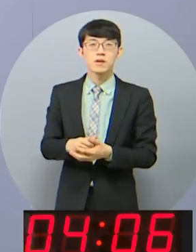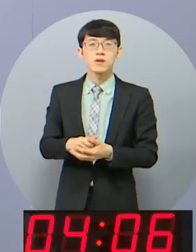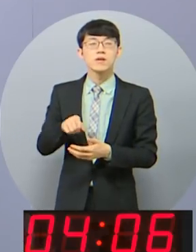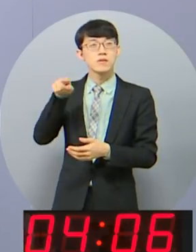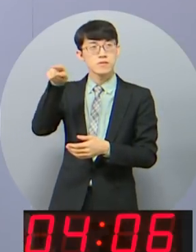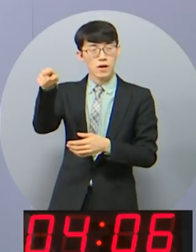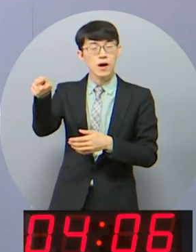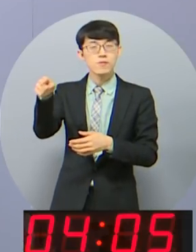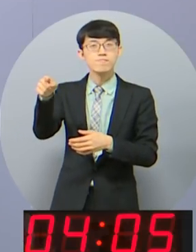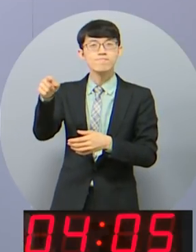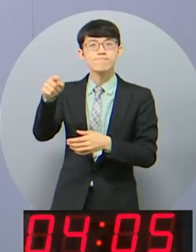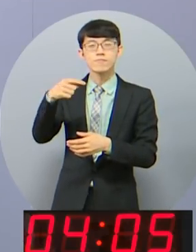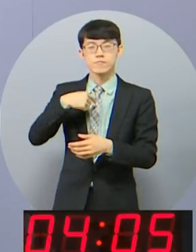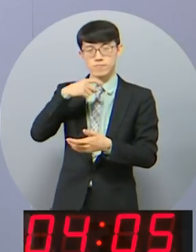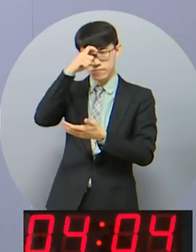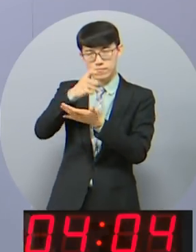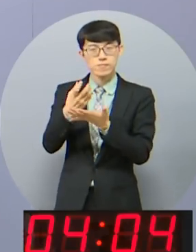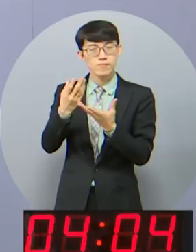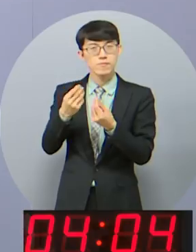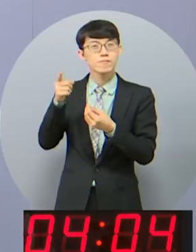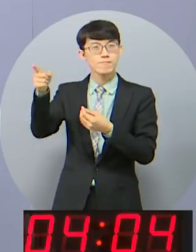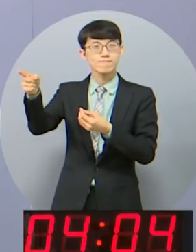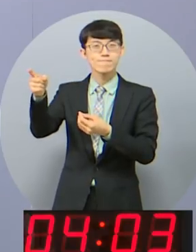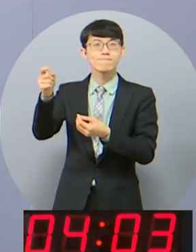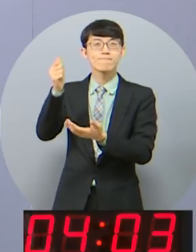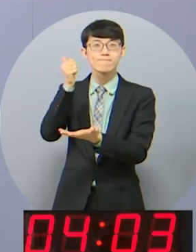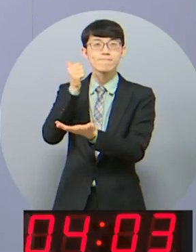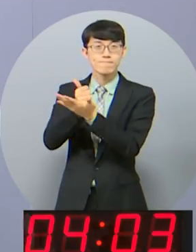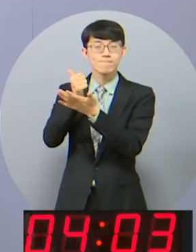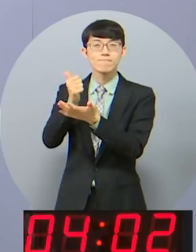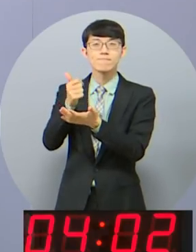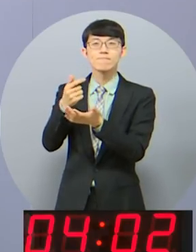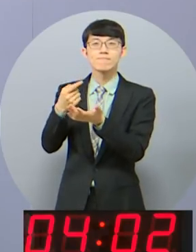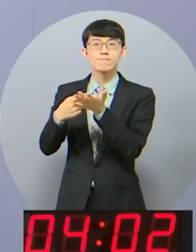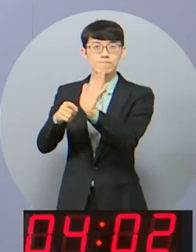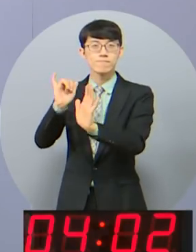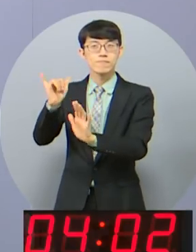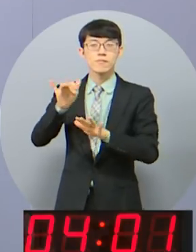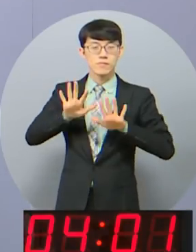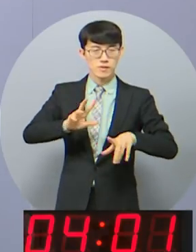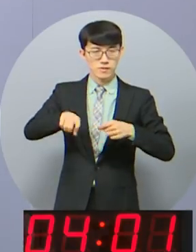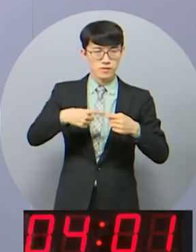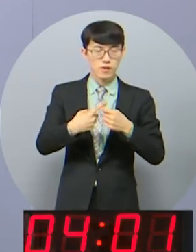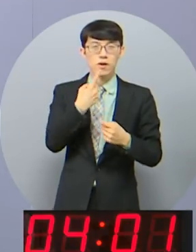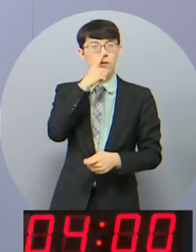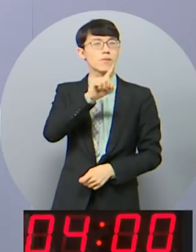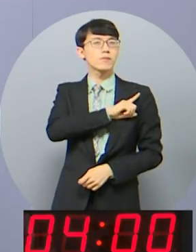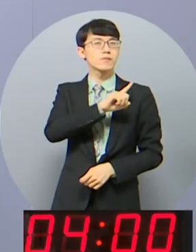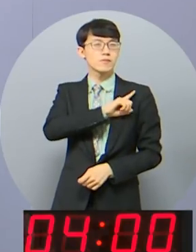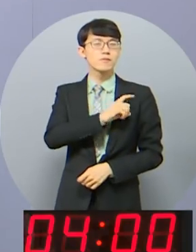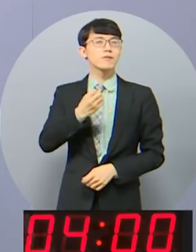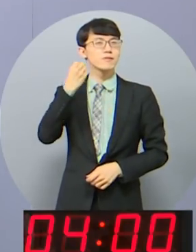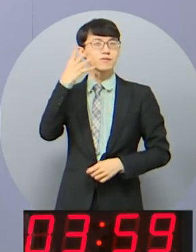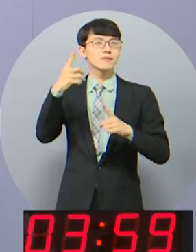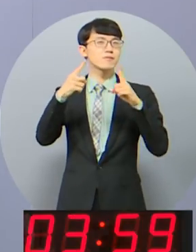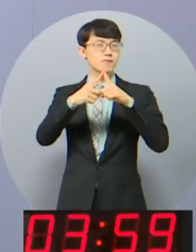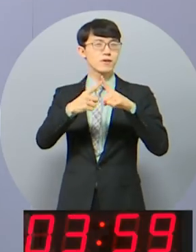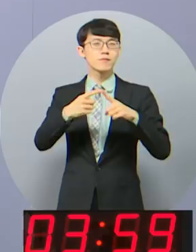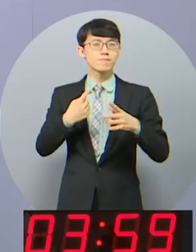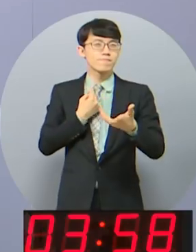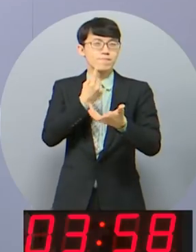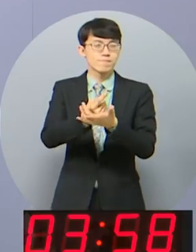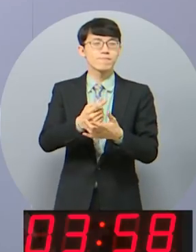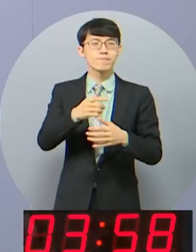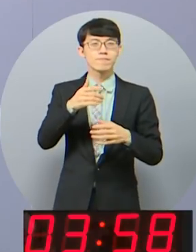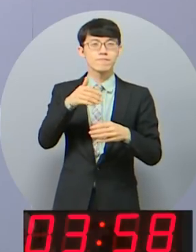也不负众望，有所表现。今年陈静怡也是以新人之姿参与选举，希